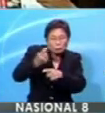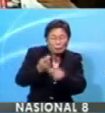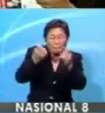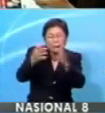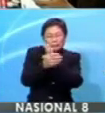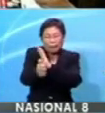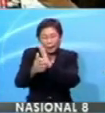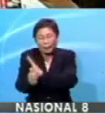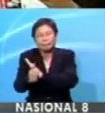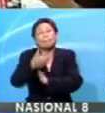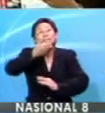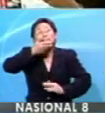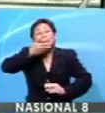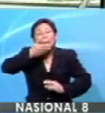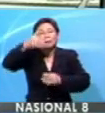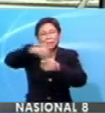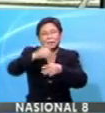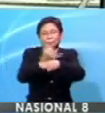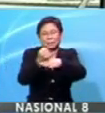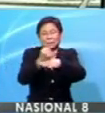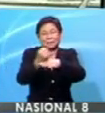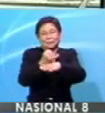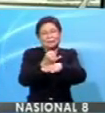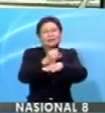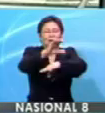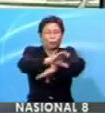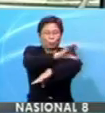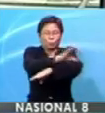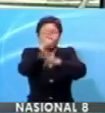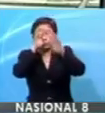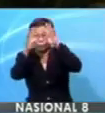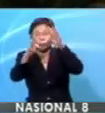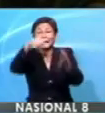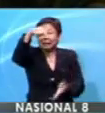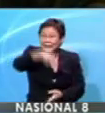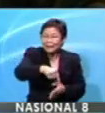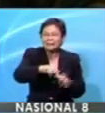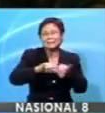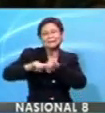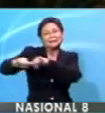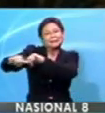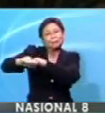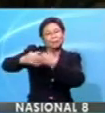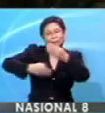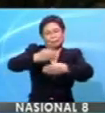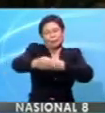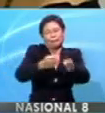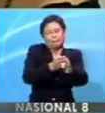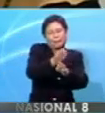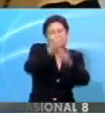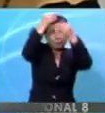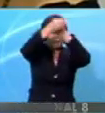bakatas industri kandungan digitalatif langkah ini sejajar untuk kemajuan bidang